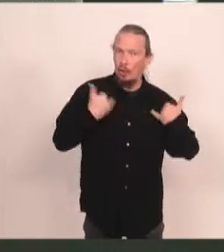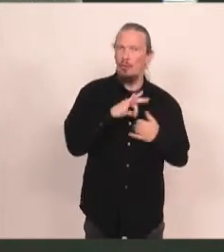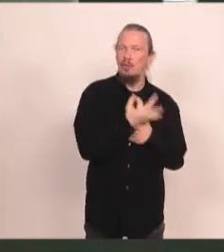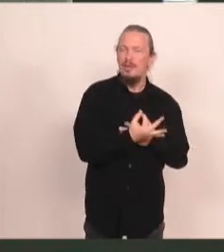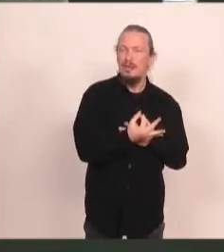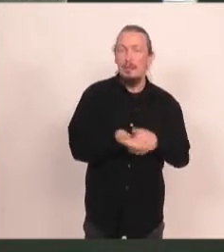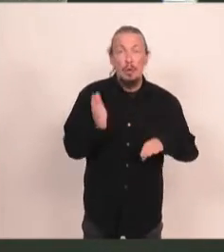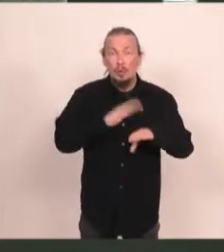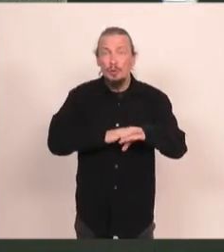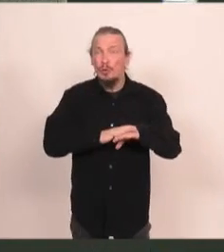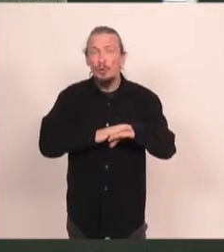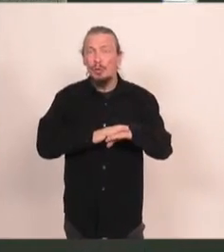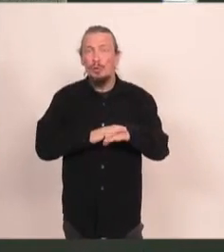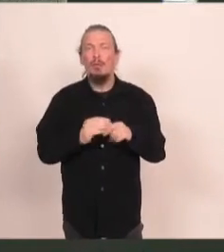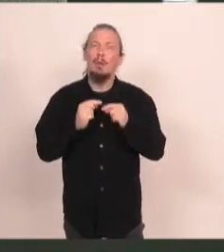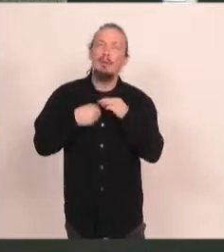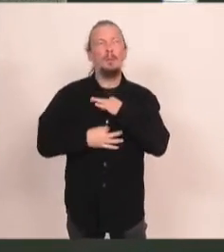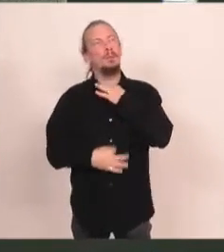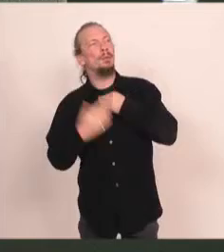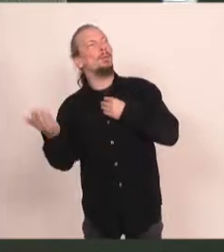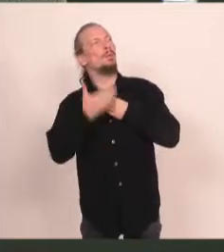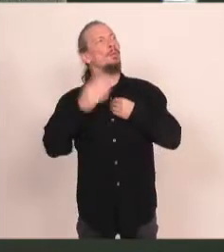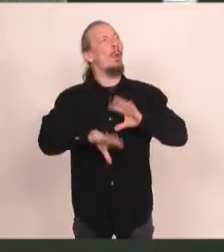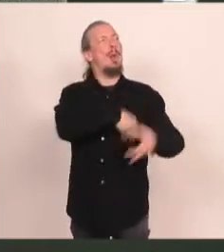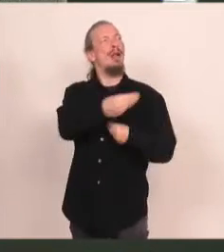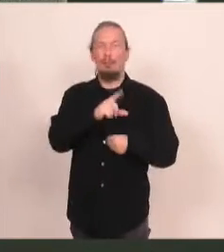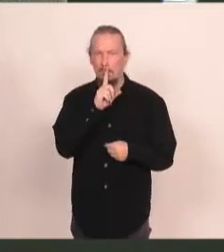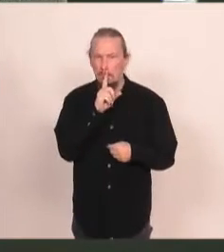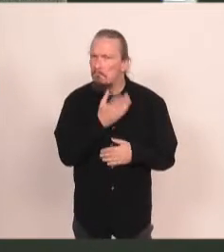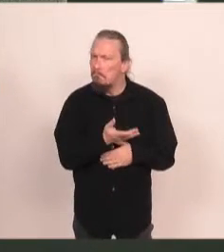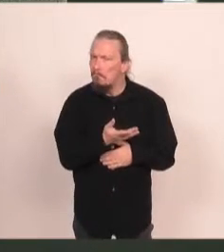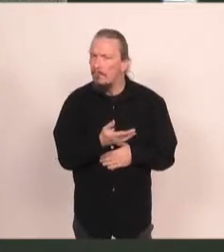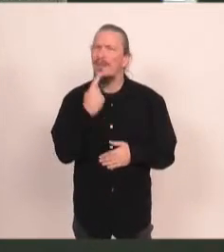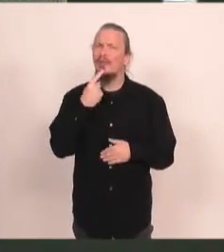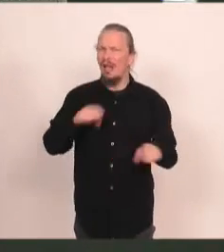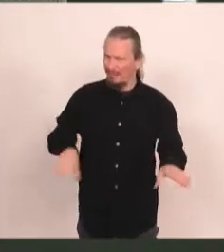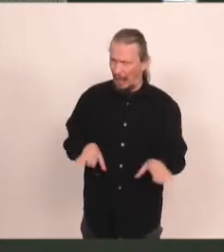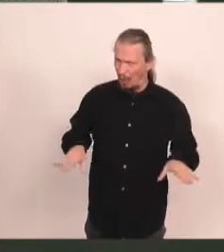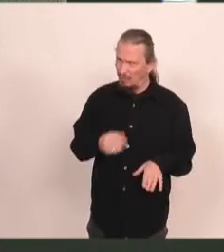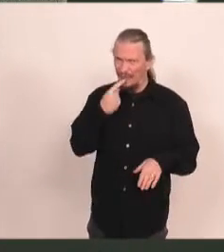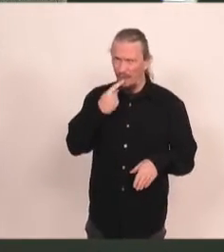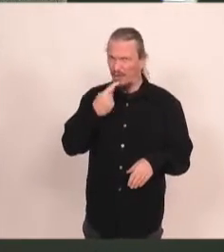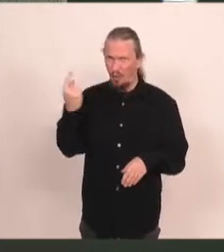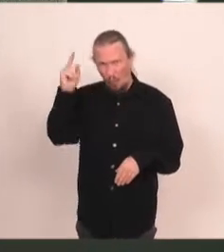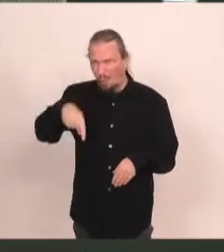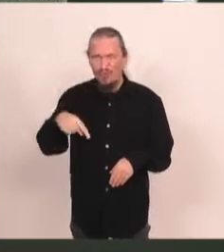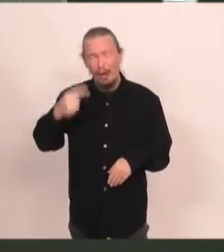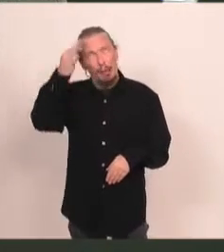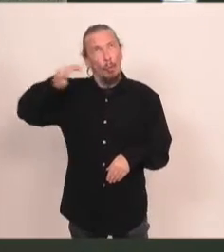complètement sous silence la délinquance en col blanc. Pour faire court, cela laisse entendre que la délinquance concerne exclusivement les moins de 30